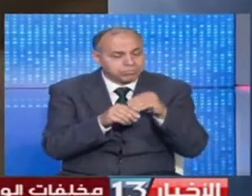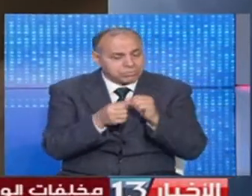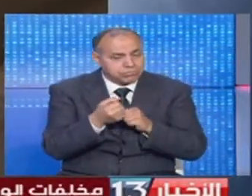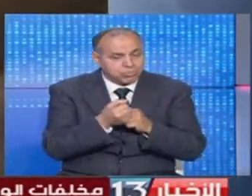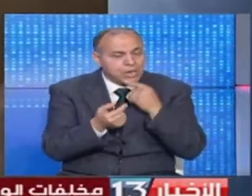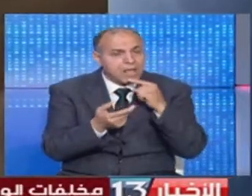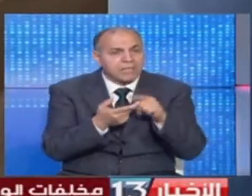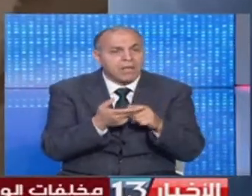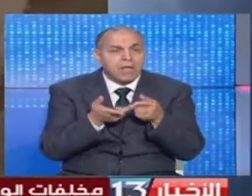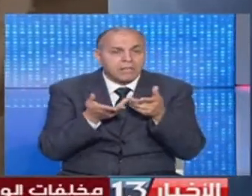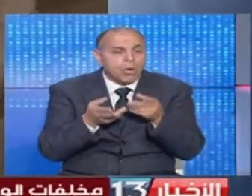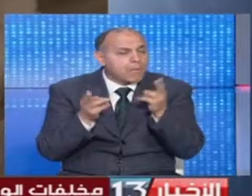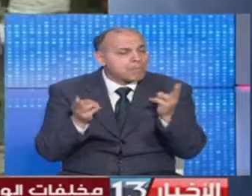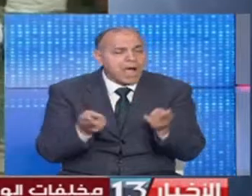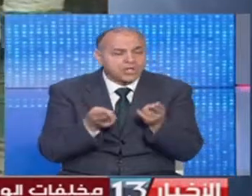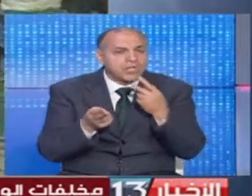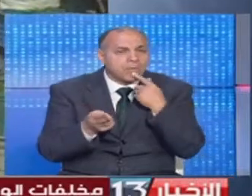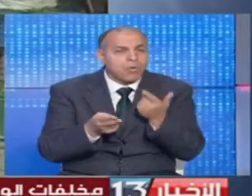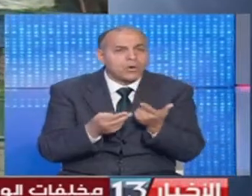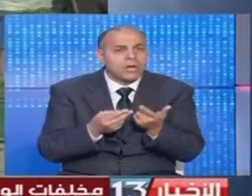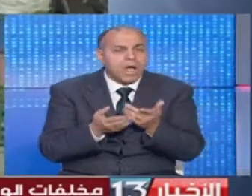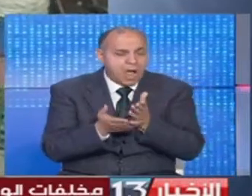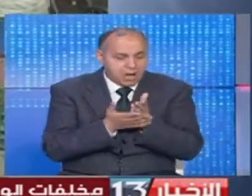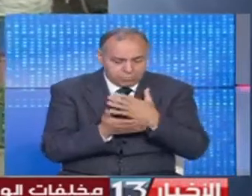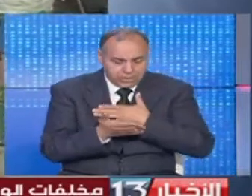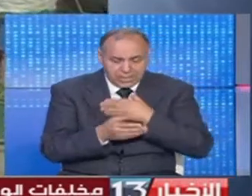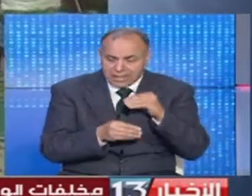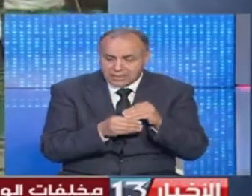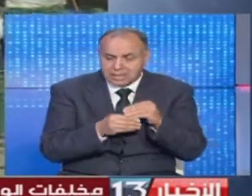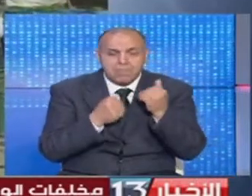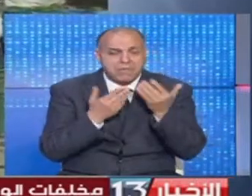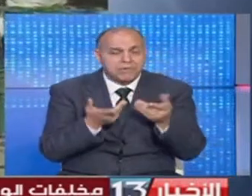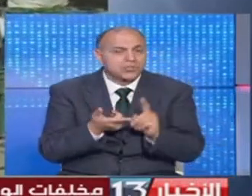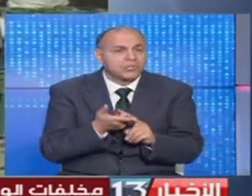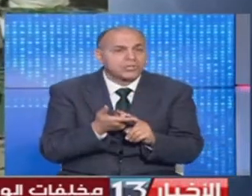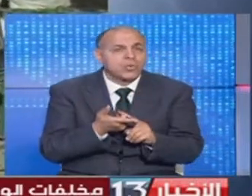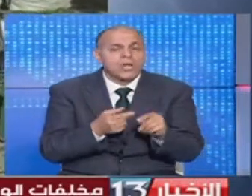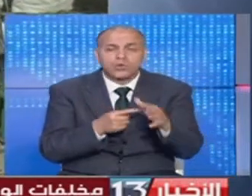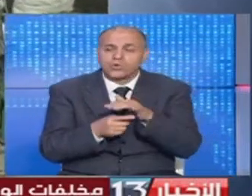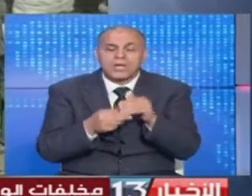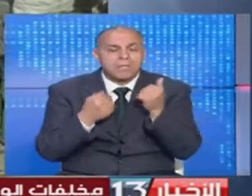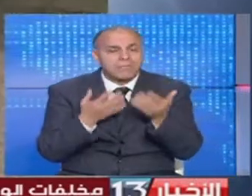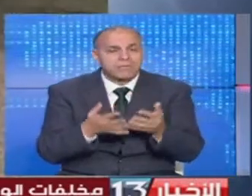لم يعد قادرا على ضمان حقوقهم الاقتصاديه والاجتماعيه